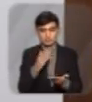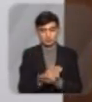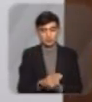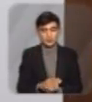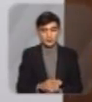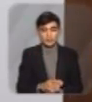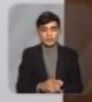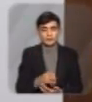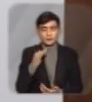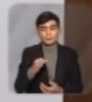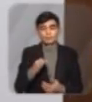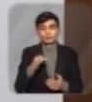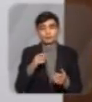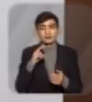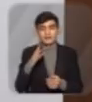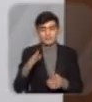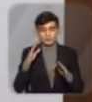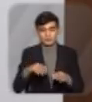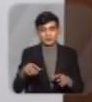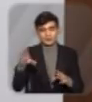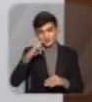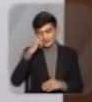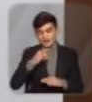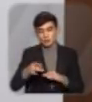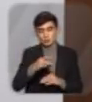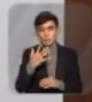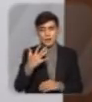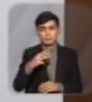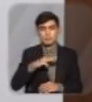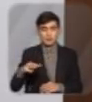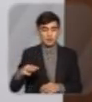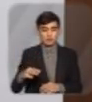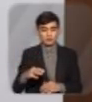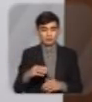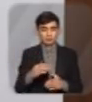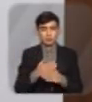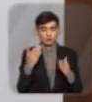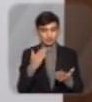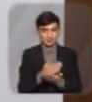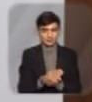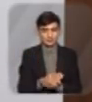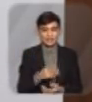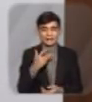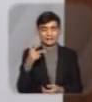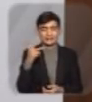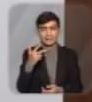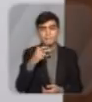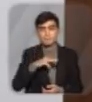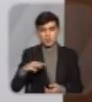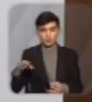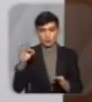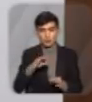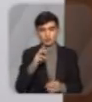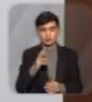келсек, пәтерлердің саны Қазақстан Республикасы бойынша 5 миллионнан артық болып келеді. Олардың 3 миллионның ол